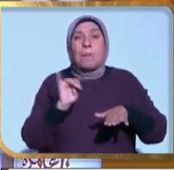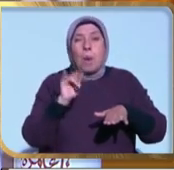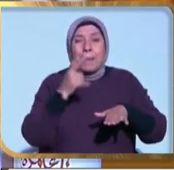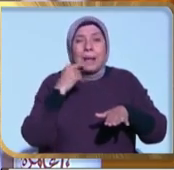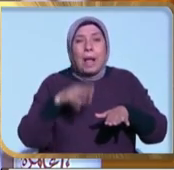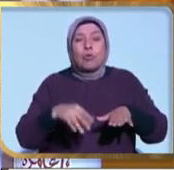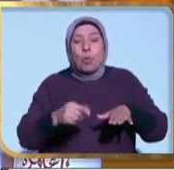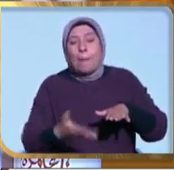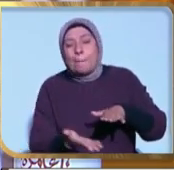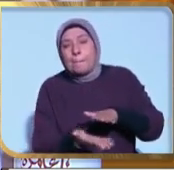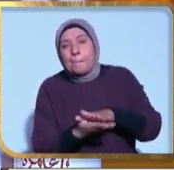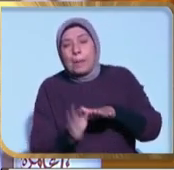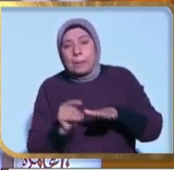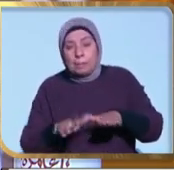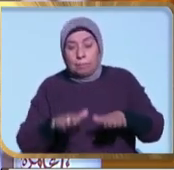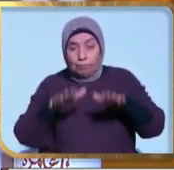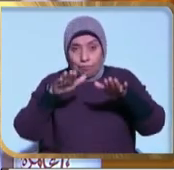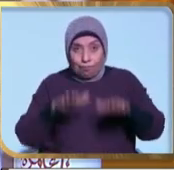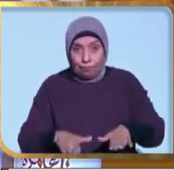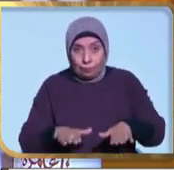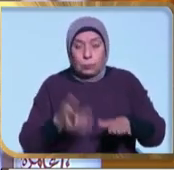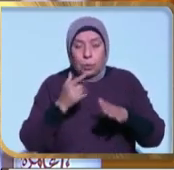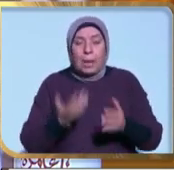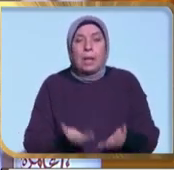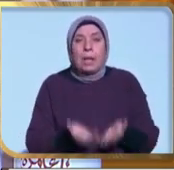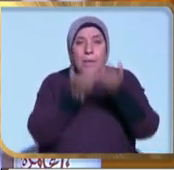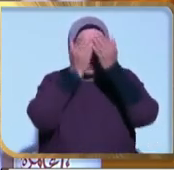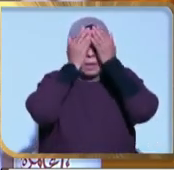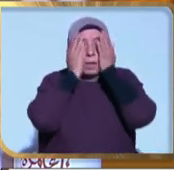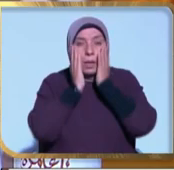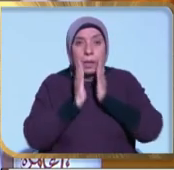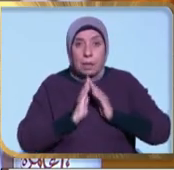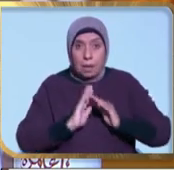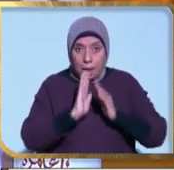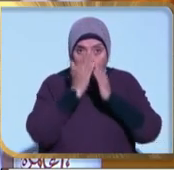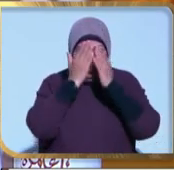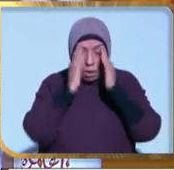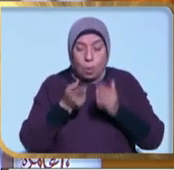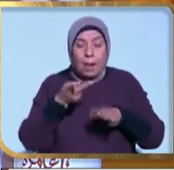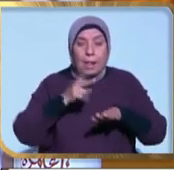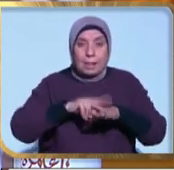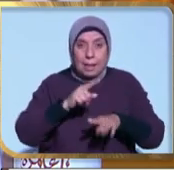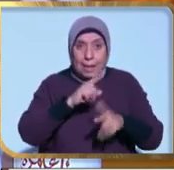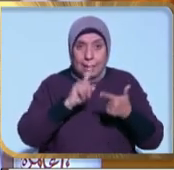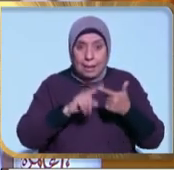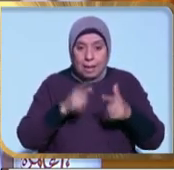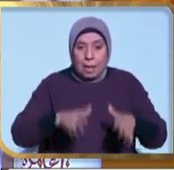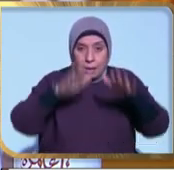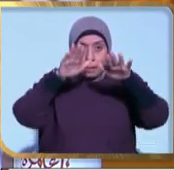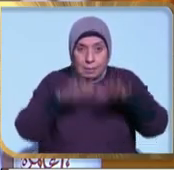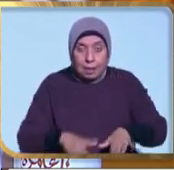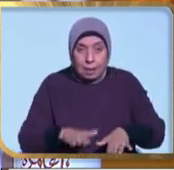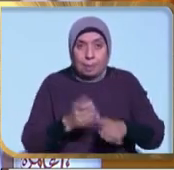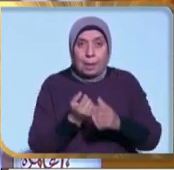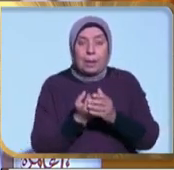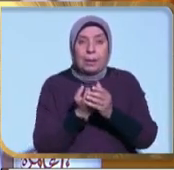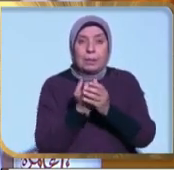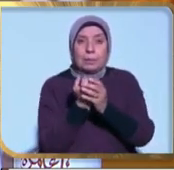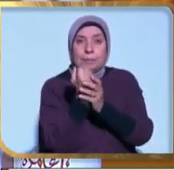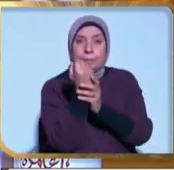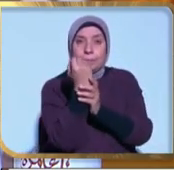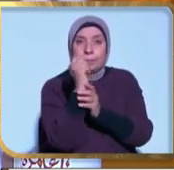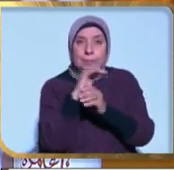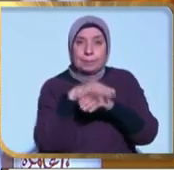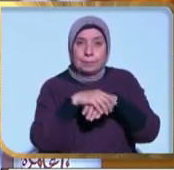بمسح وشي بمسح وجهي وبعد كده ضربه ثانيه بمسح ايدي الى الرسغين